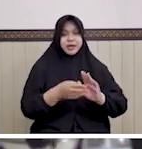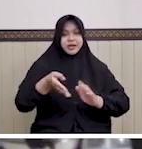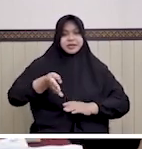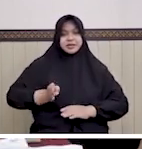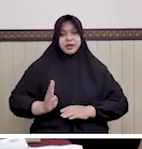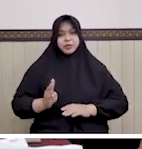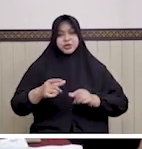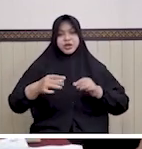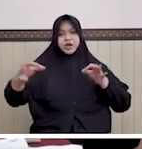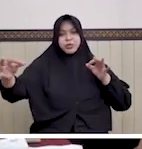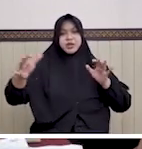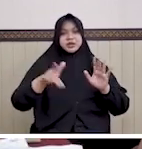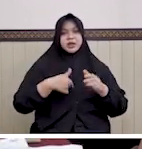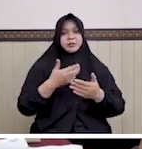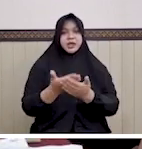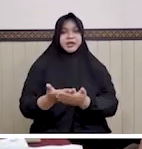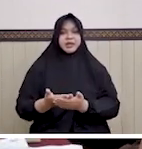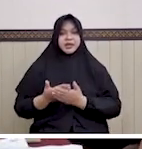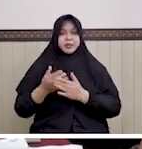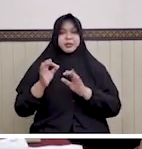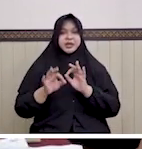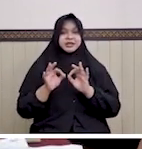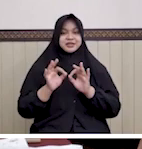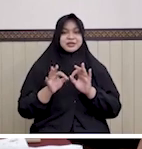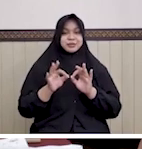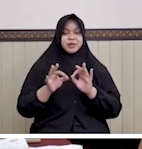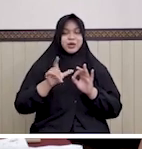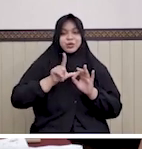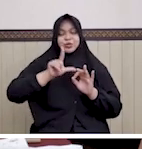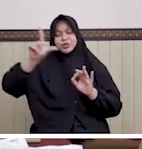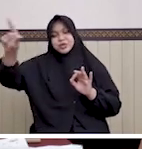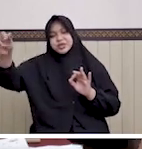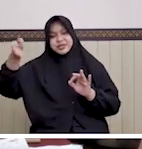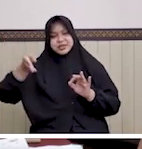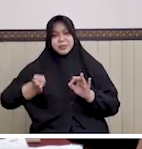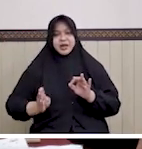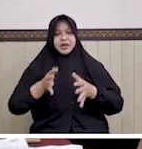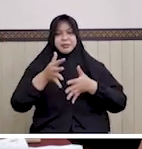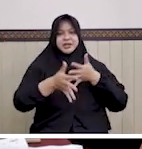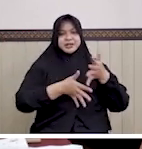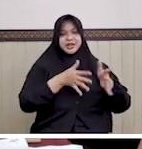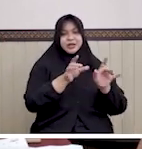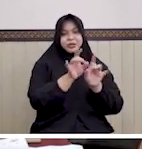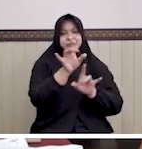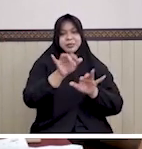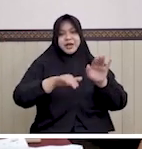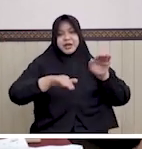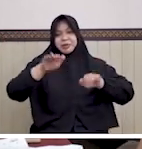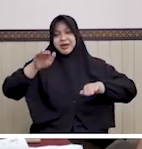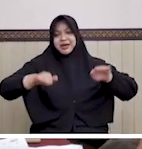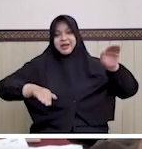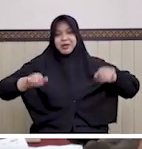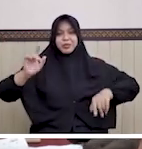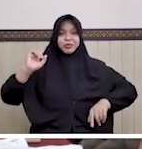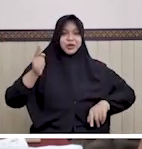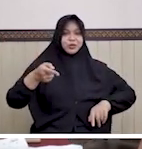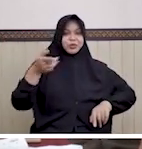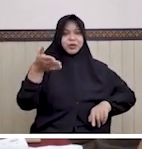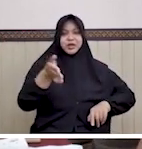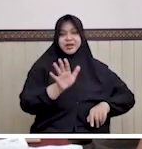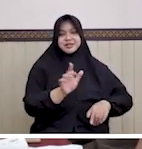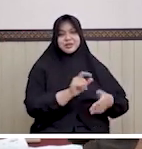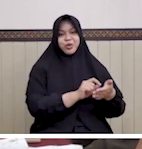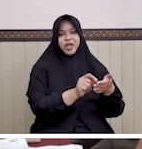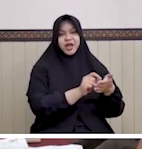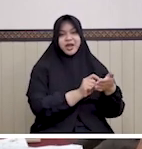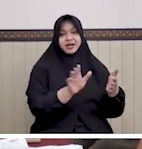kan jauh Masa minta penerjemah harus bersikap bakar aja sekarang dan bahasa isyarat akan berbeda-beda ya belum tentu apalagi dia